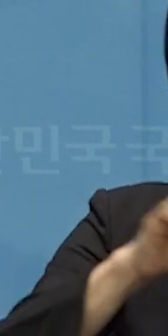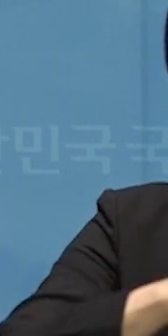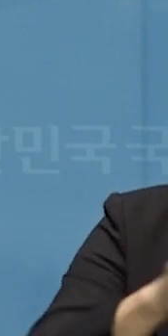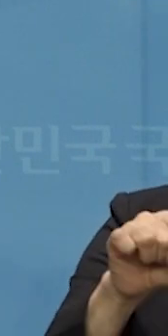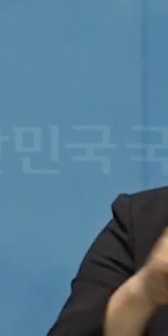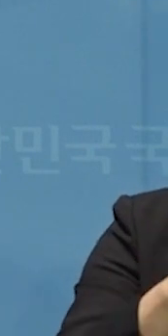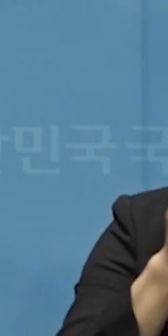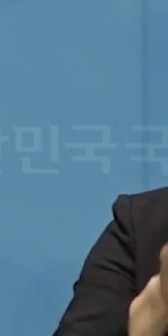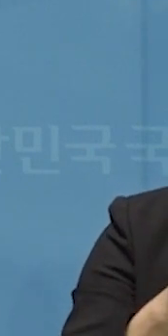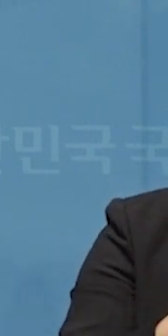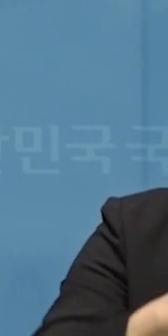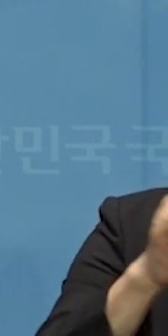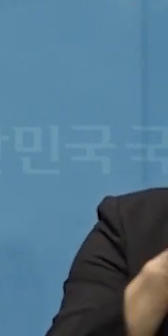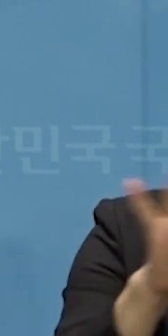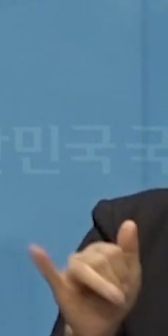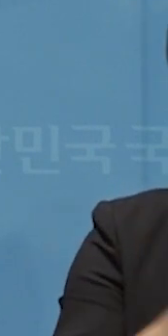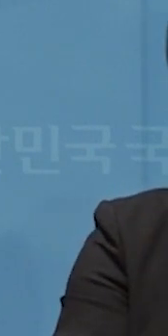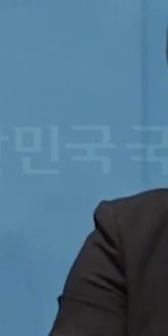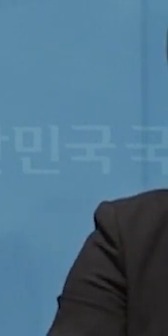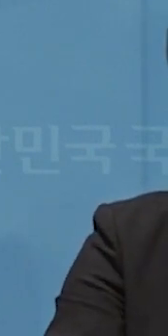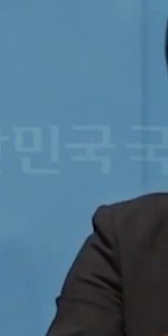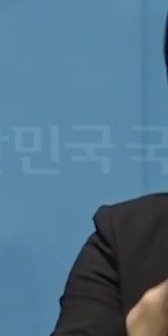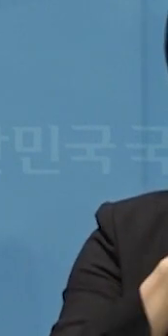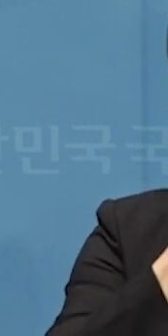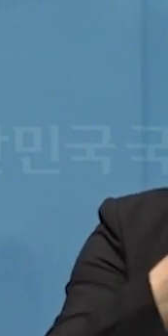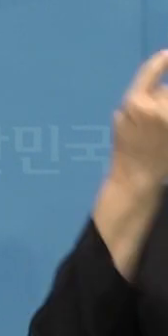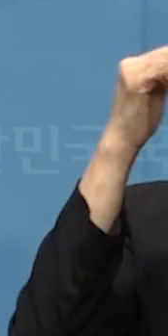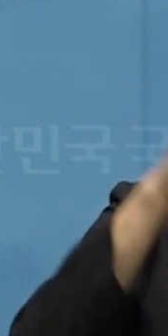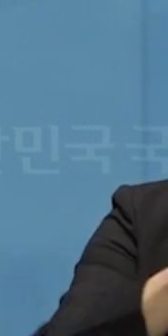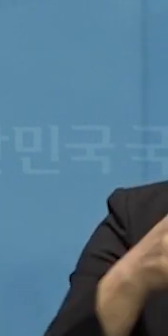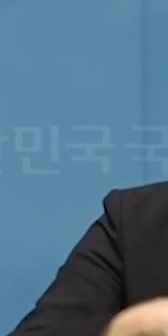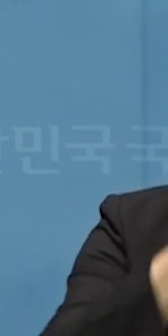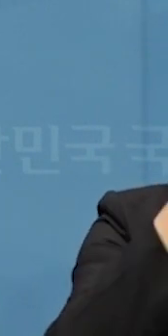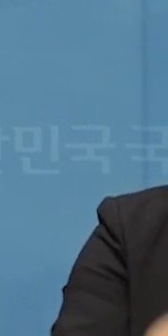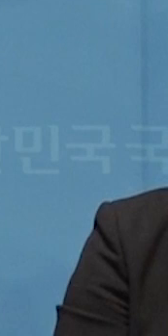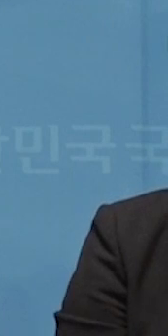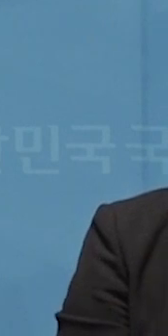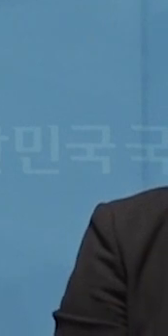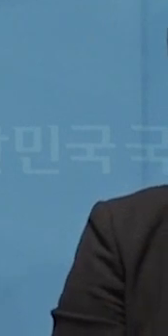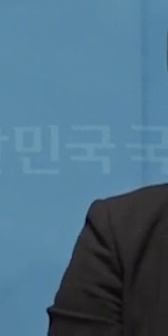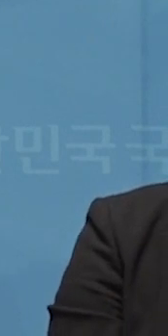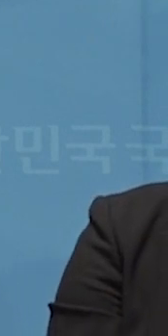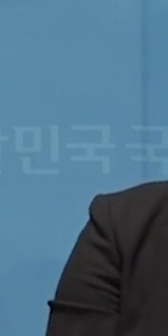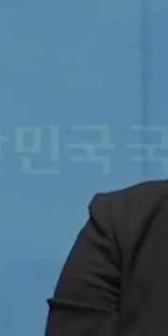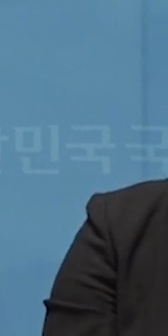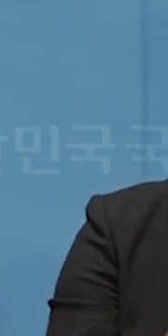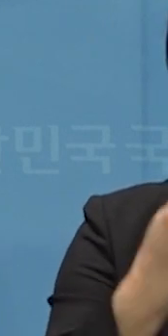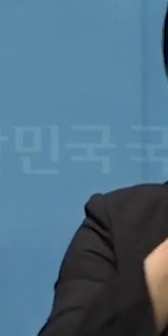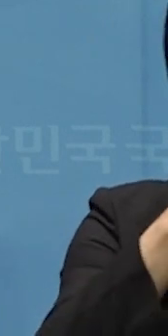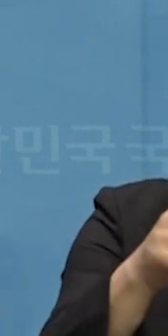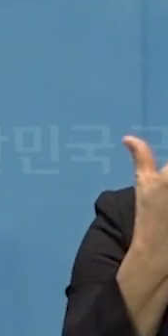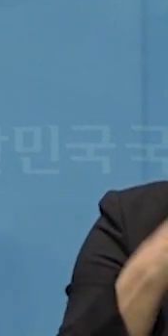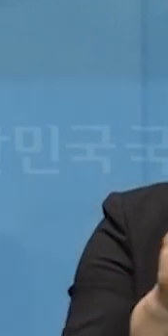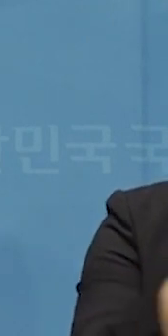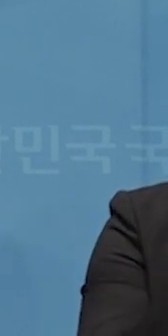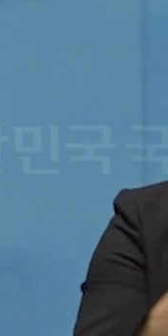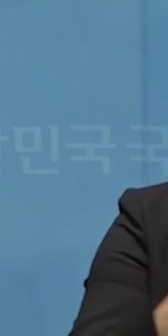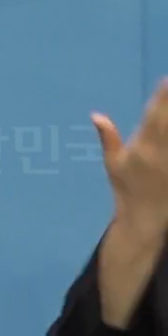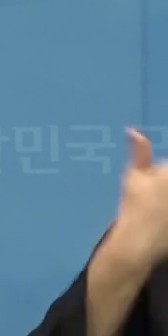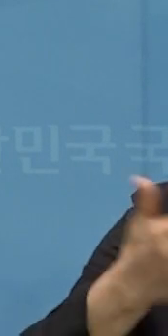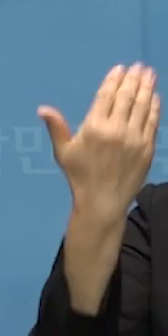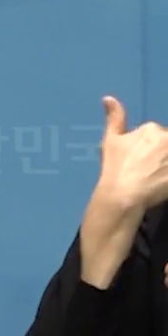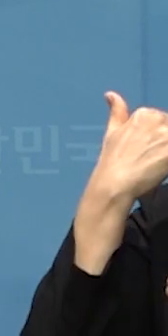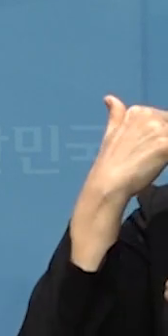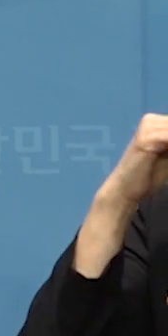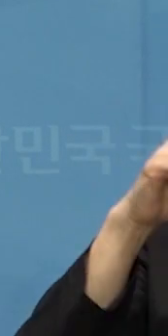씨는 우리 정치인들이 뼈 아프게 반성해야 할 부분입니다 민주주의 파괴 과거로의